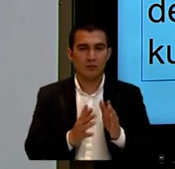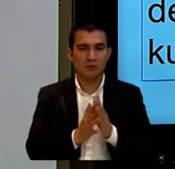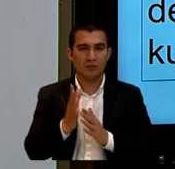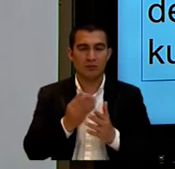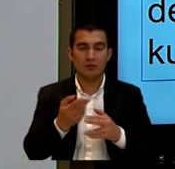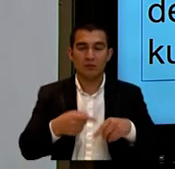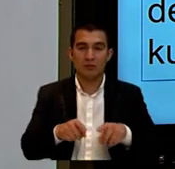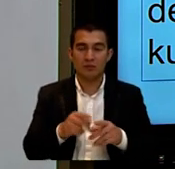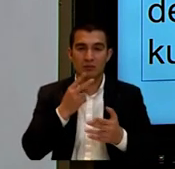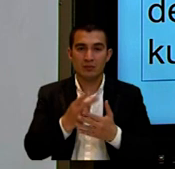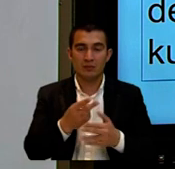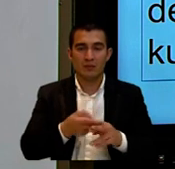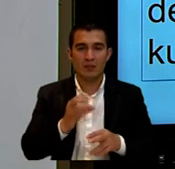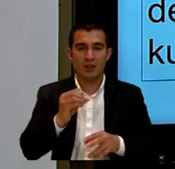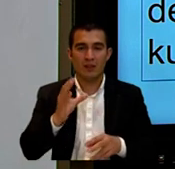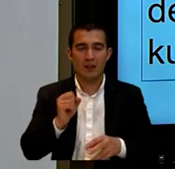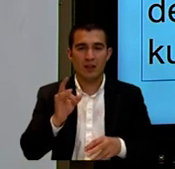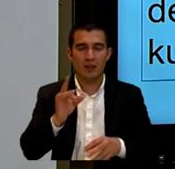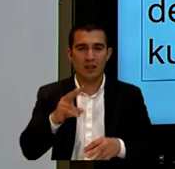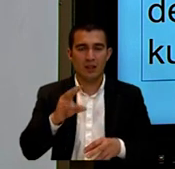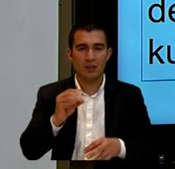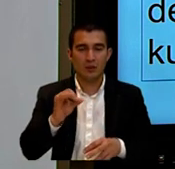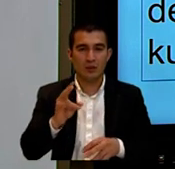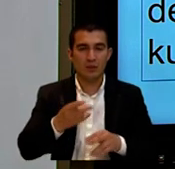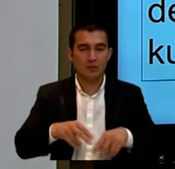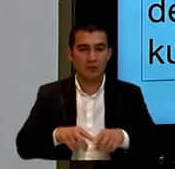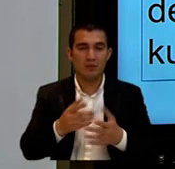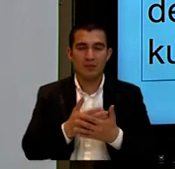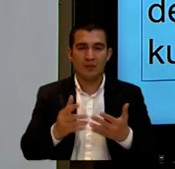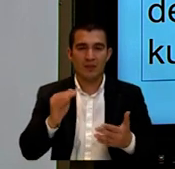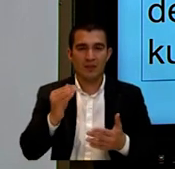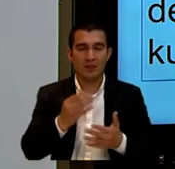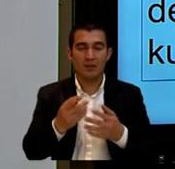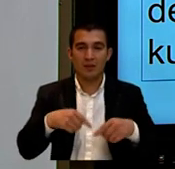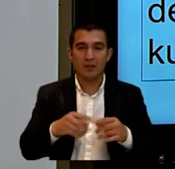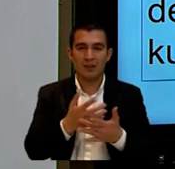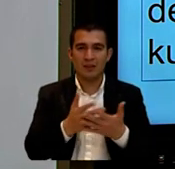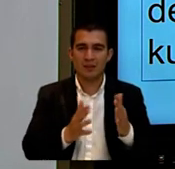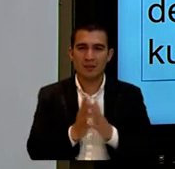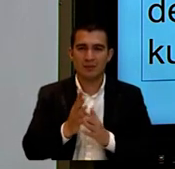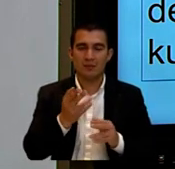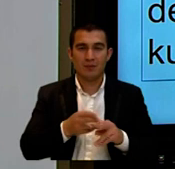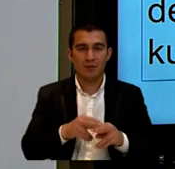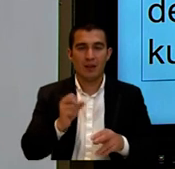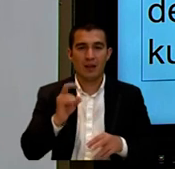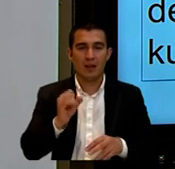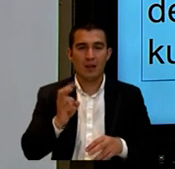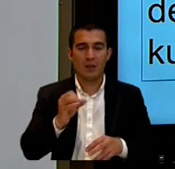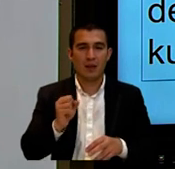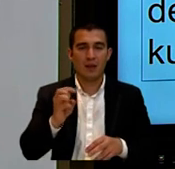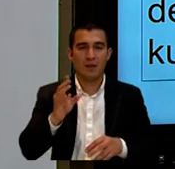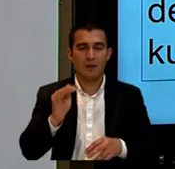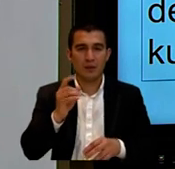амалгі оқшадыған, иволюцияң ұзгаршылар, морфофизиологік yükсалыш, йо кі арамарфоз дейладе.